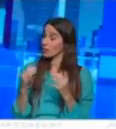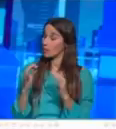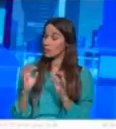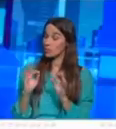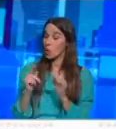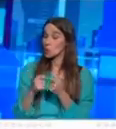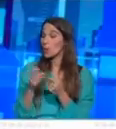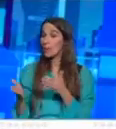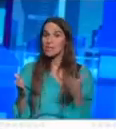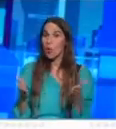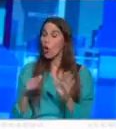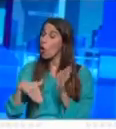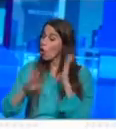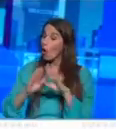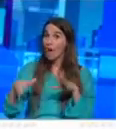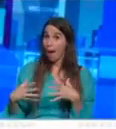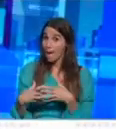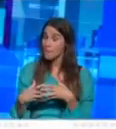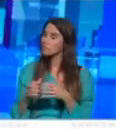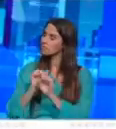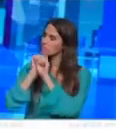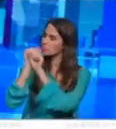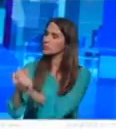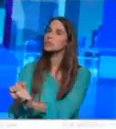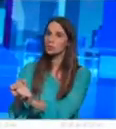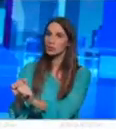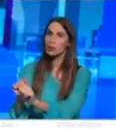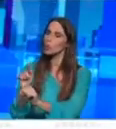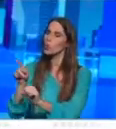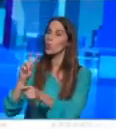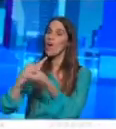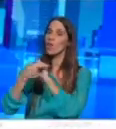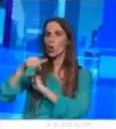ימין ושמאל, רוב העם, ואנחנו ראינו את זה בסקרים, עומד לגמרי, הוא יהפוך למותג. אלאור עזריה יהפוך למותג.